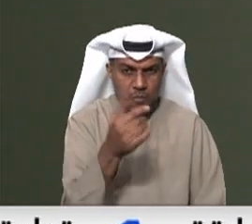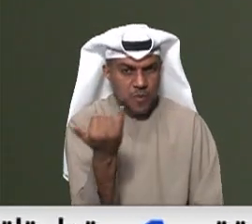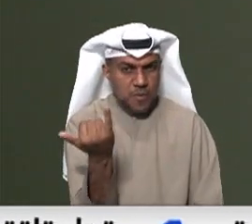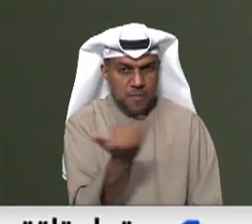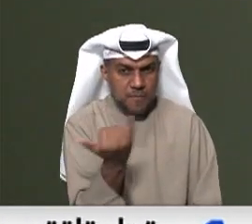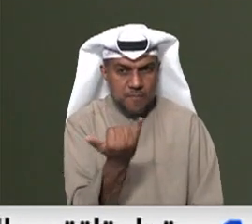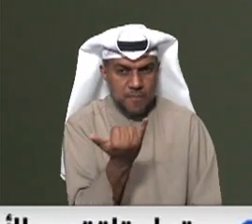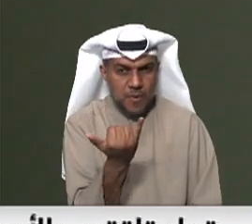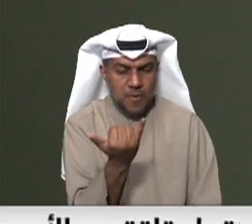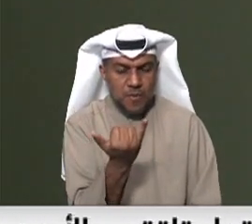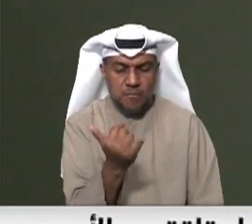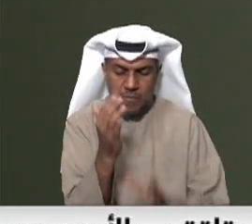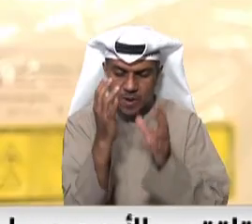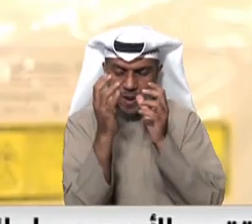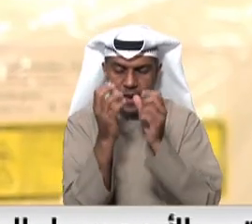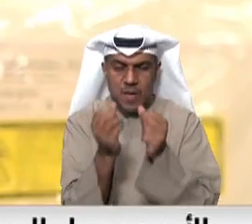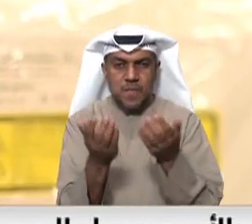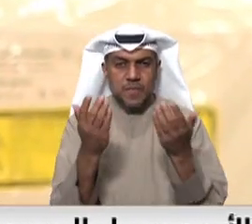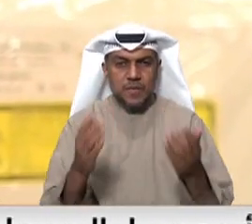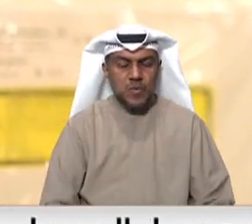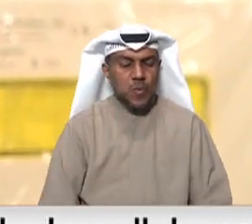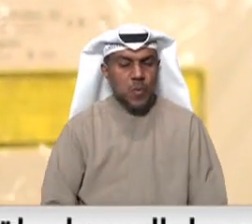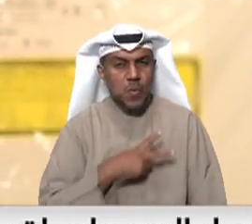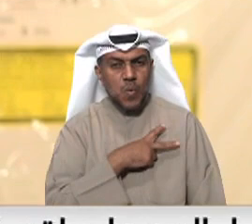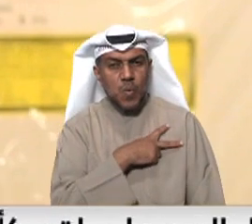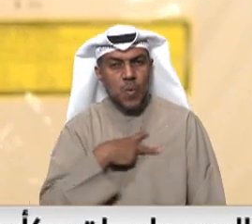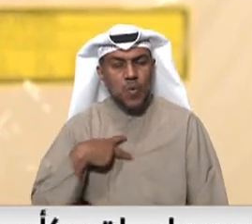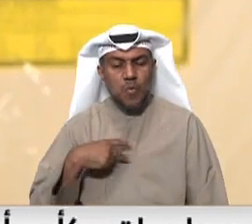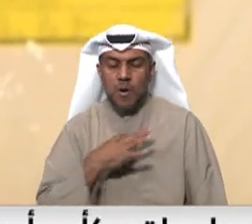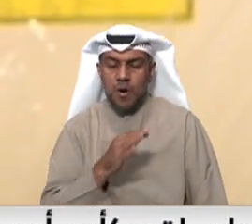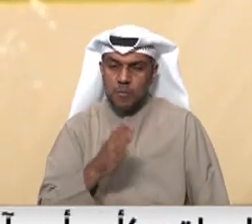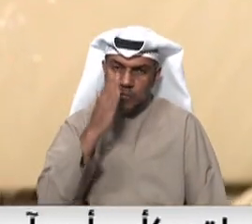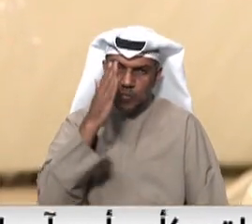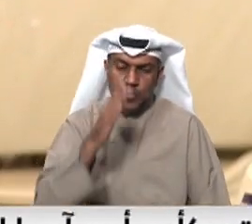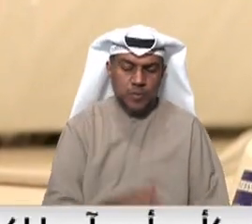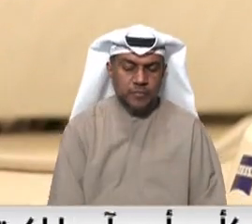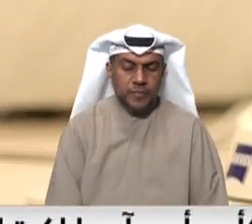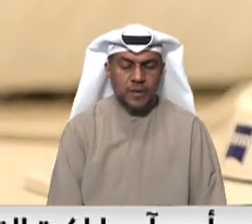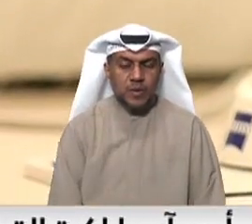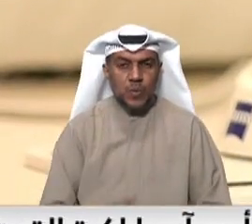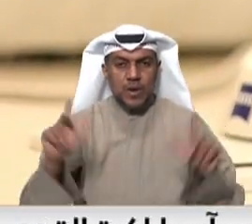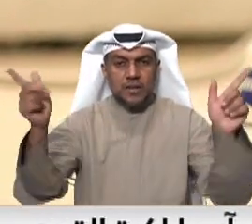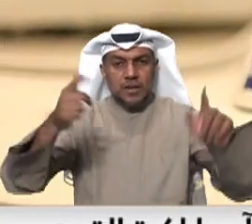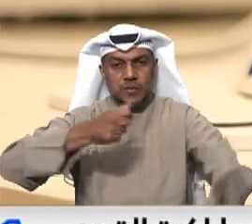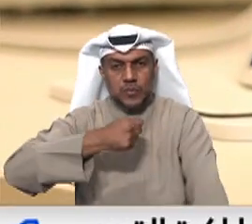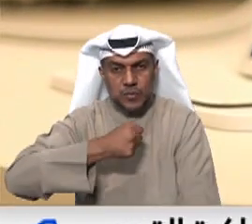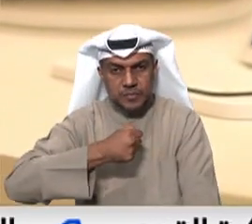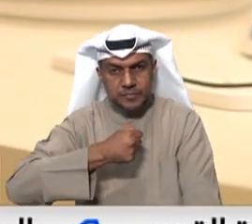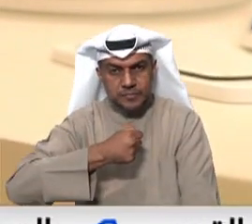الصباح حفظه الله ورعاه والحكومة الرشيدة. نواف الشراكي، تلفزيون دولة الكويت.